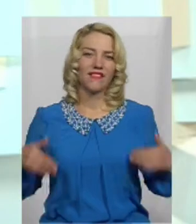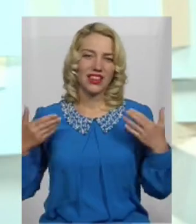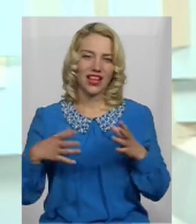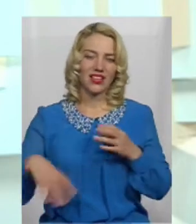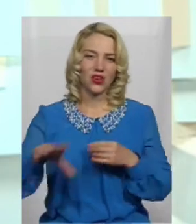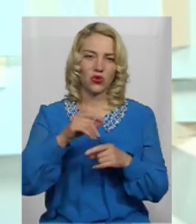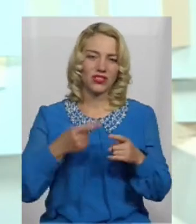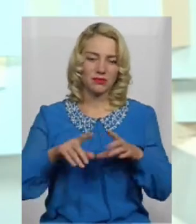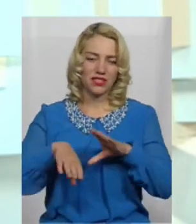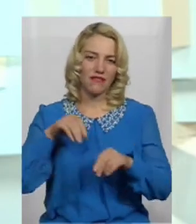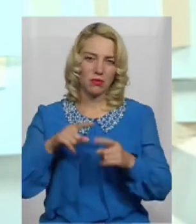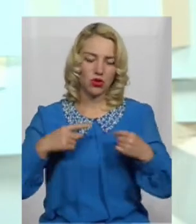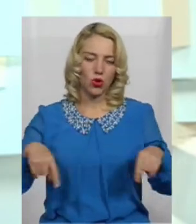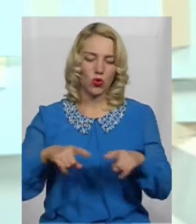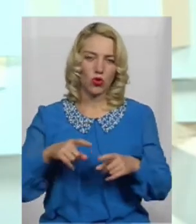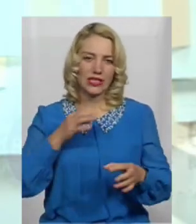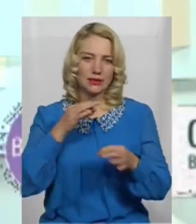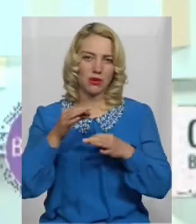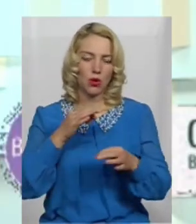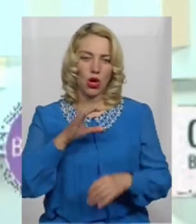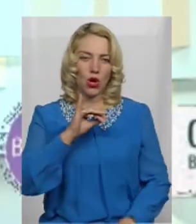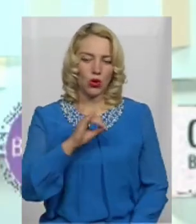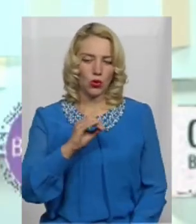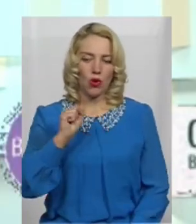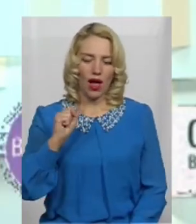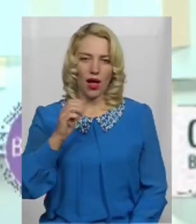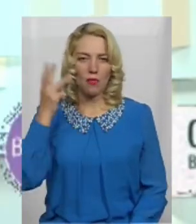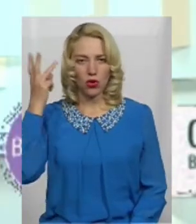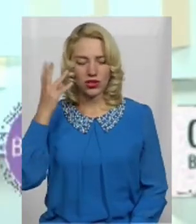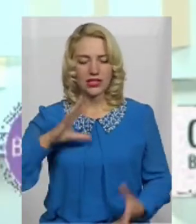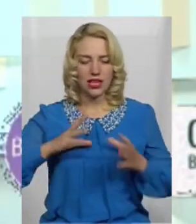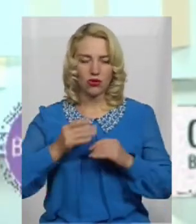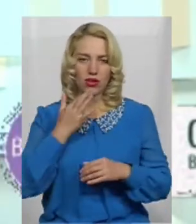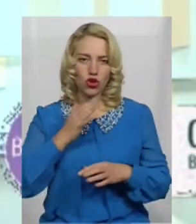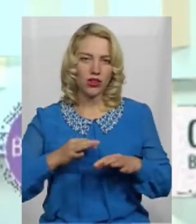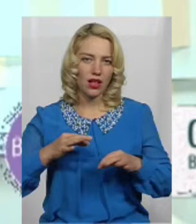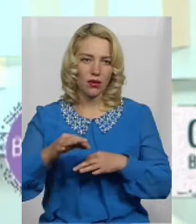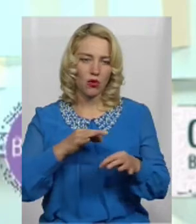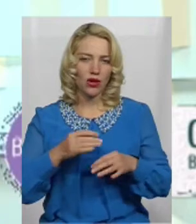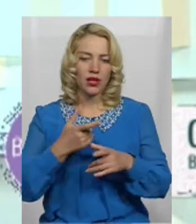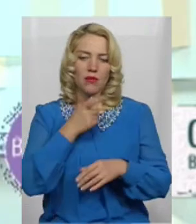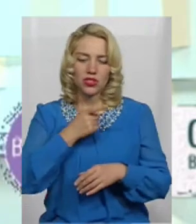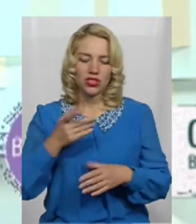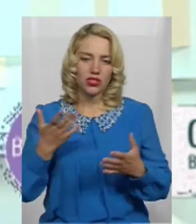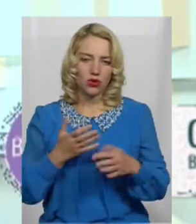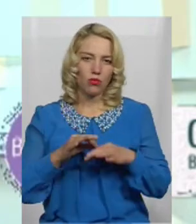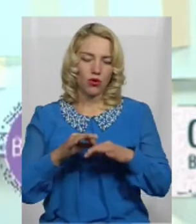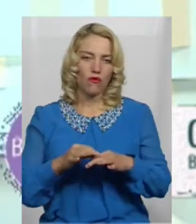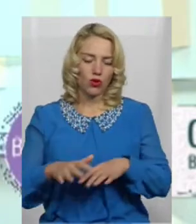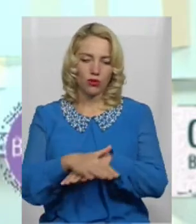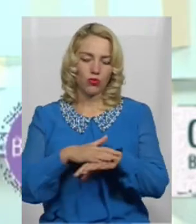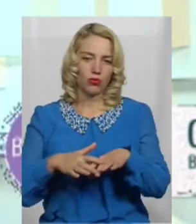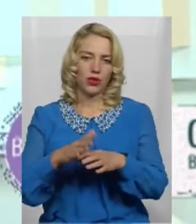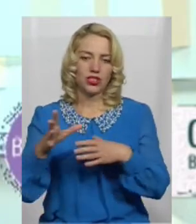Вітання всім. Це виборчий округ «Співбесіда» на ЮА «Поділля», загальнонаціональний проект, під час якого ми проводимо публічні співбесіди